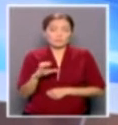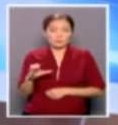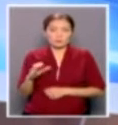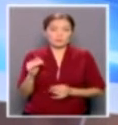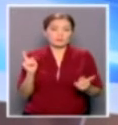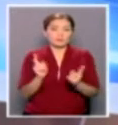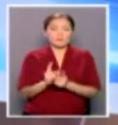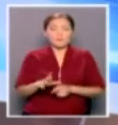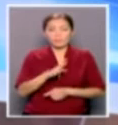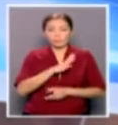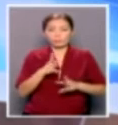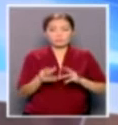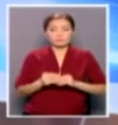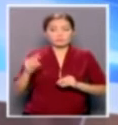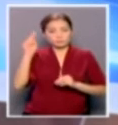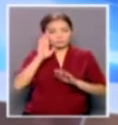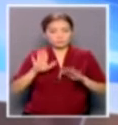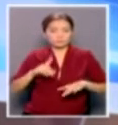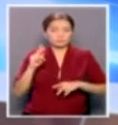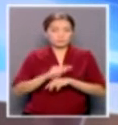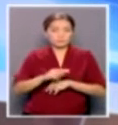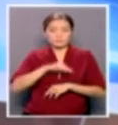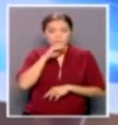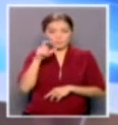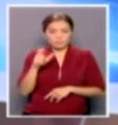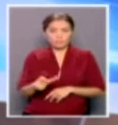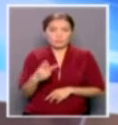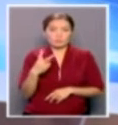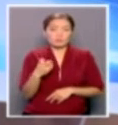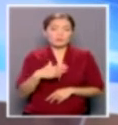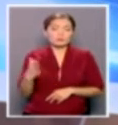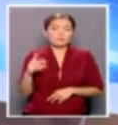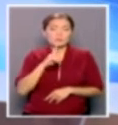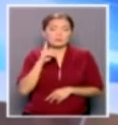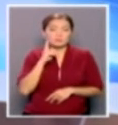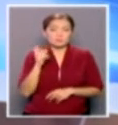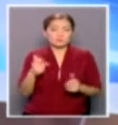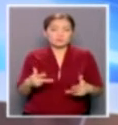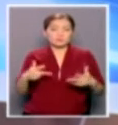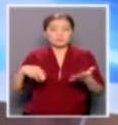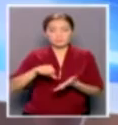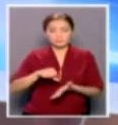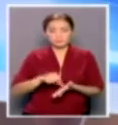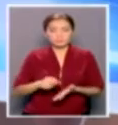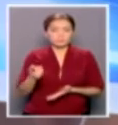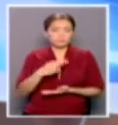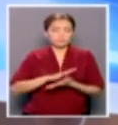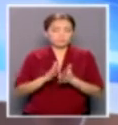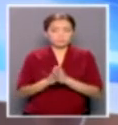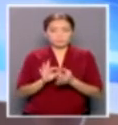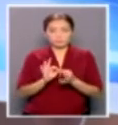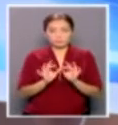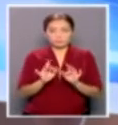Ахметбекұлымен кездесу өтті. Оқу орнының оқытушы профессорларымен 200-ге жуық студенті онлайн қатысқан рухани шара